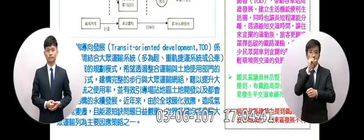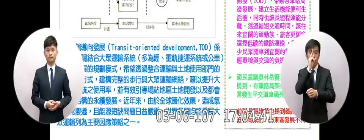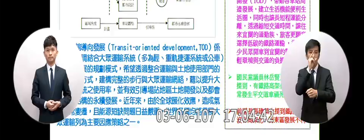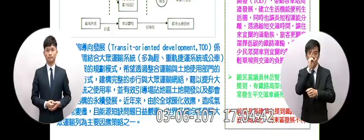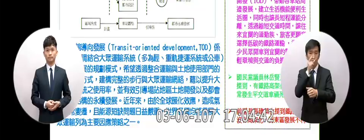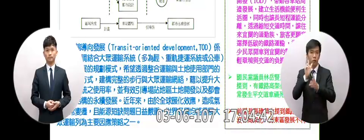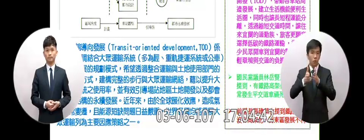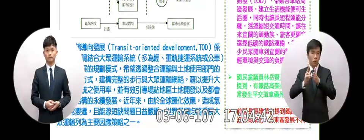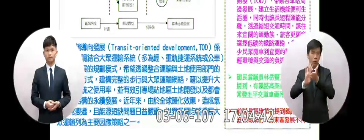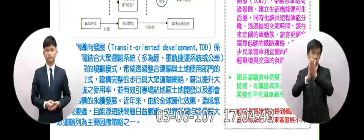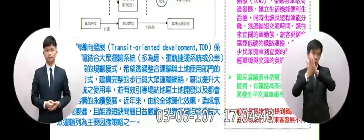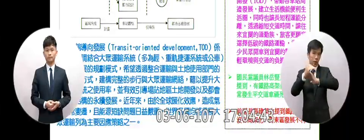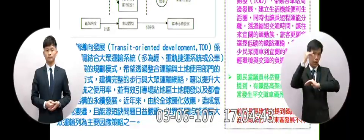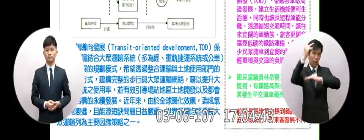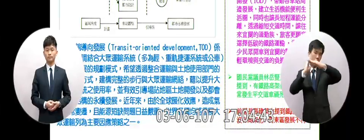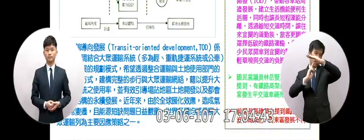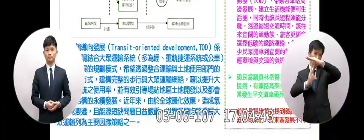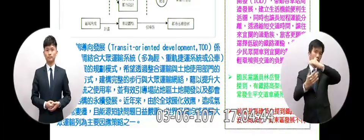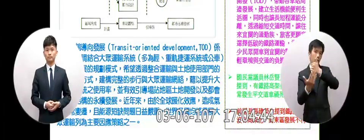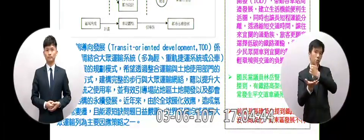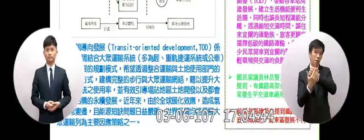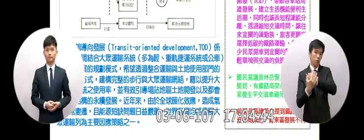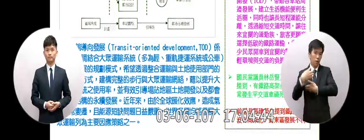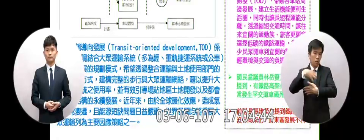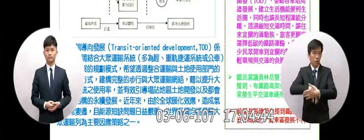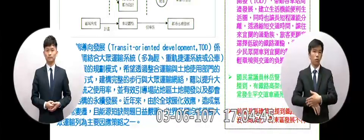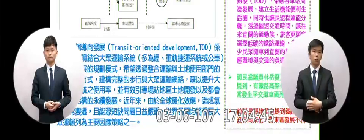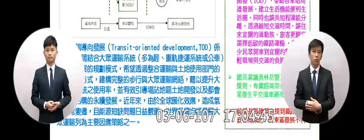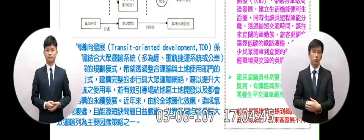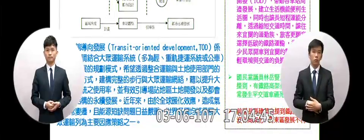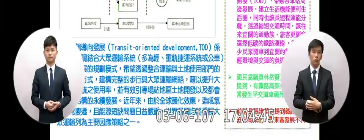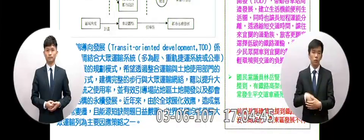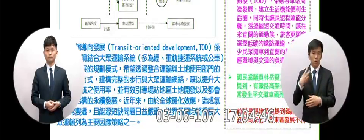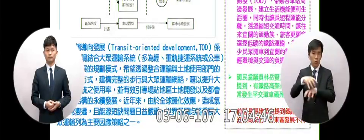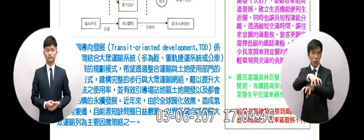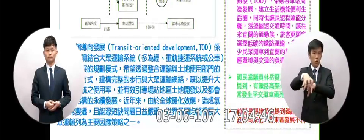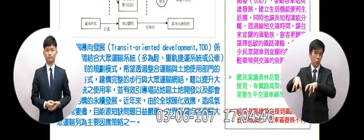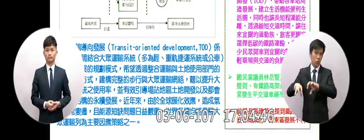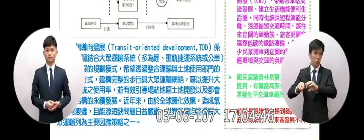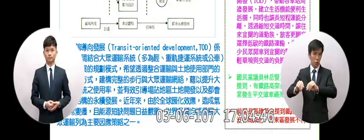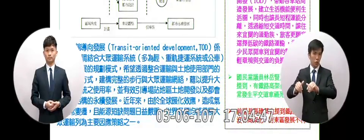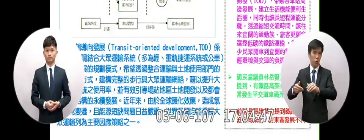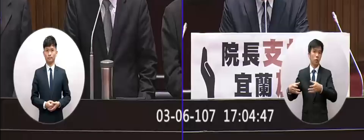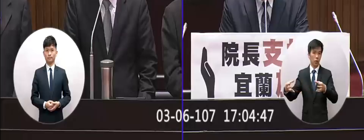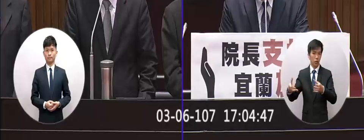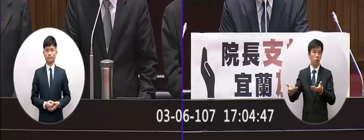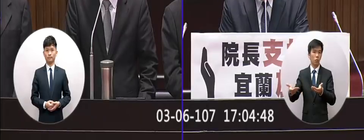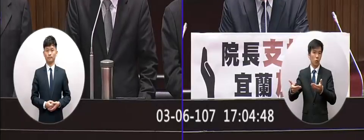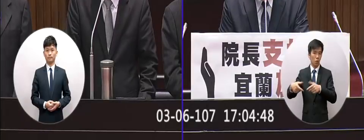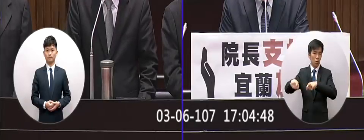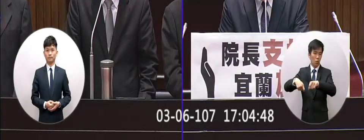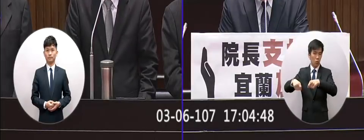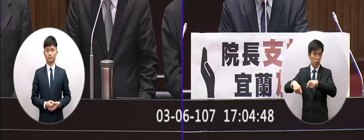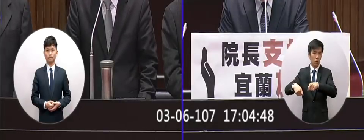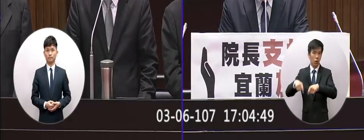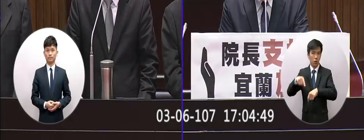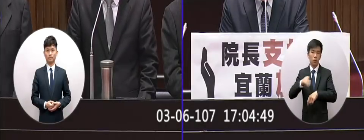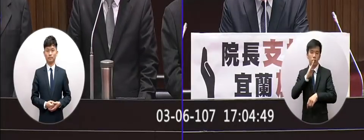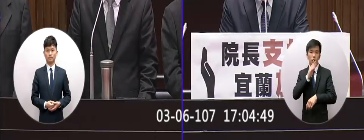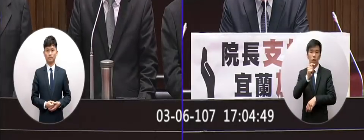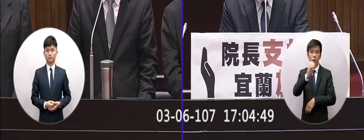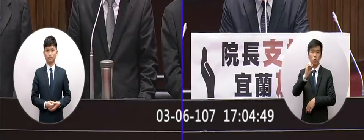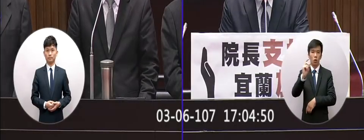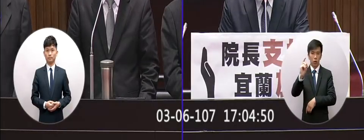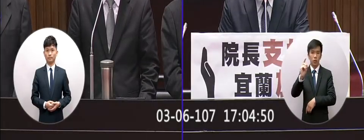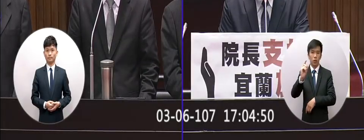借此来推动铁路立体化建设及周边土地开发，也就是我们 TOD， 带动各车